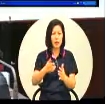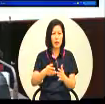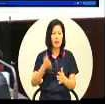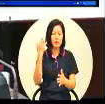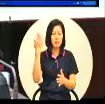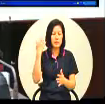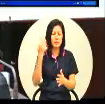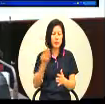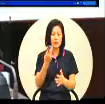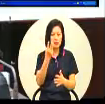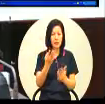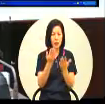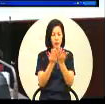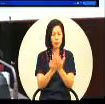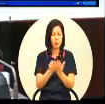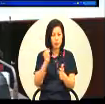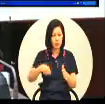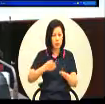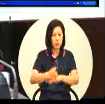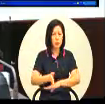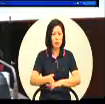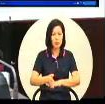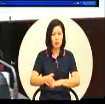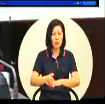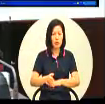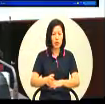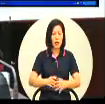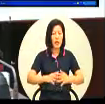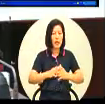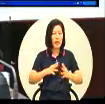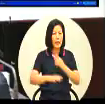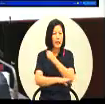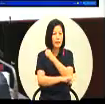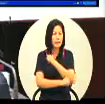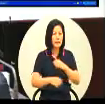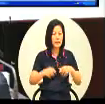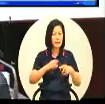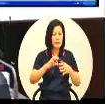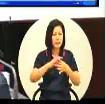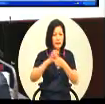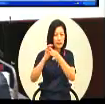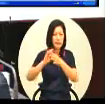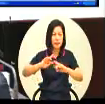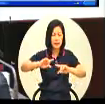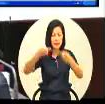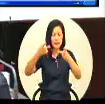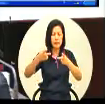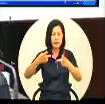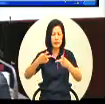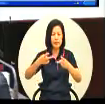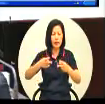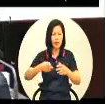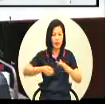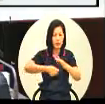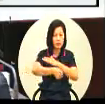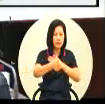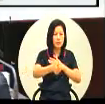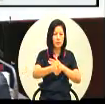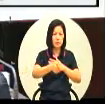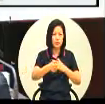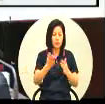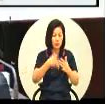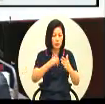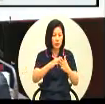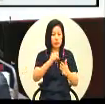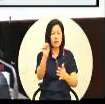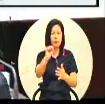过，所有任何基因改造的食材不可以进入我们的校园，进入到我们的营养午餐当中。当然刚刚